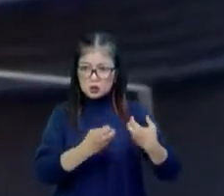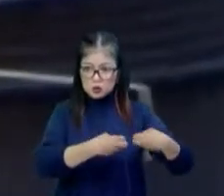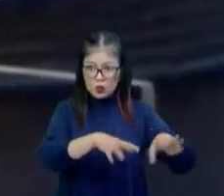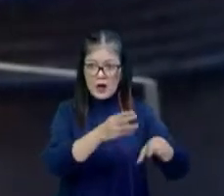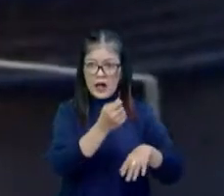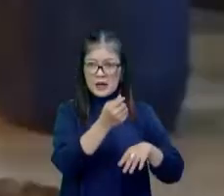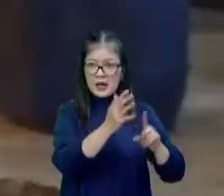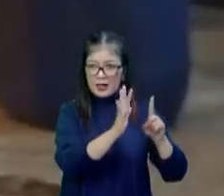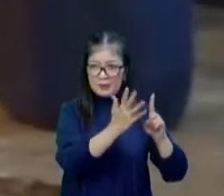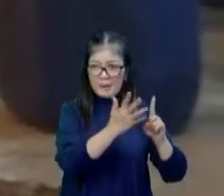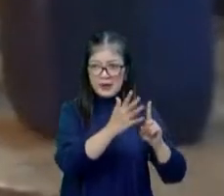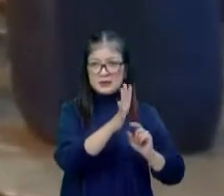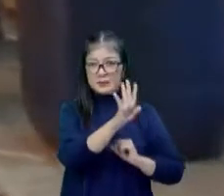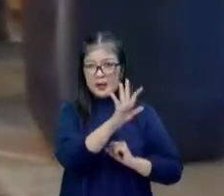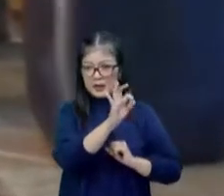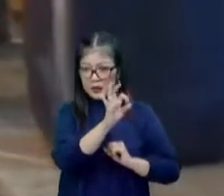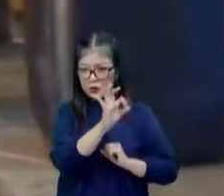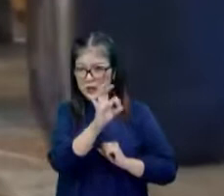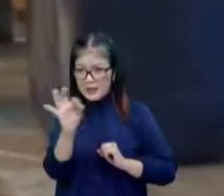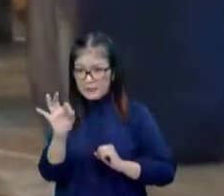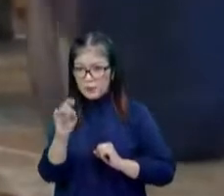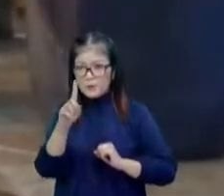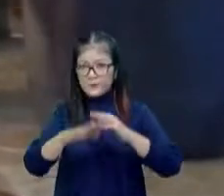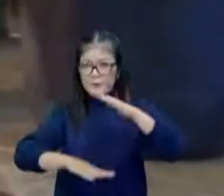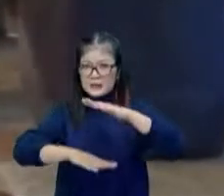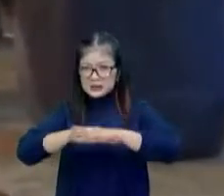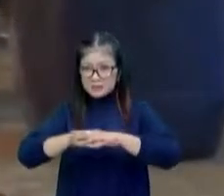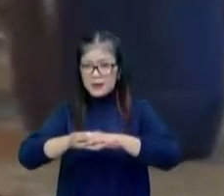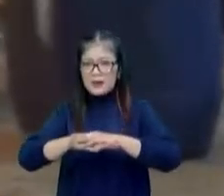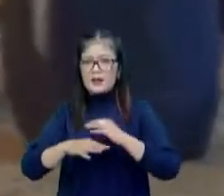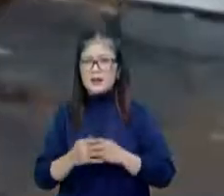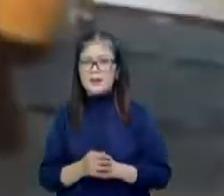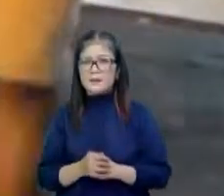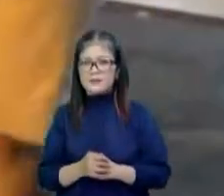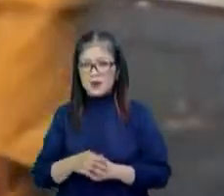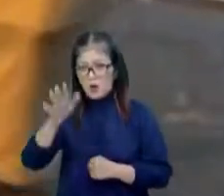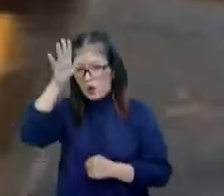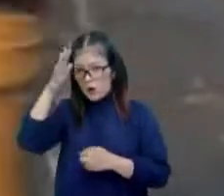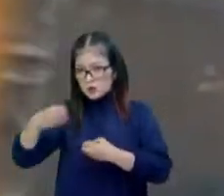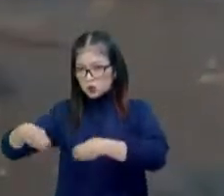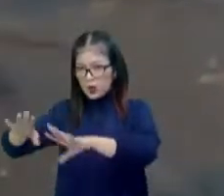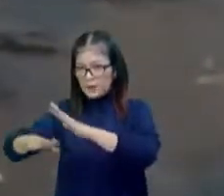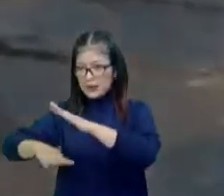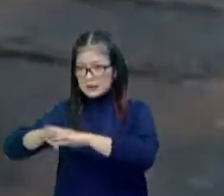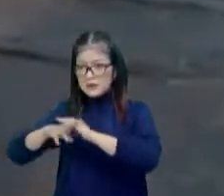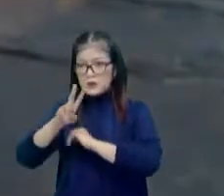dibatasi atau 17 kilogram. Sementara untuk pedagang eceran hanya dibatasi maksimal 2